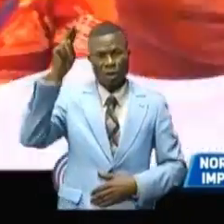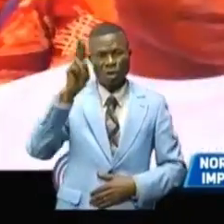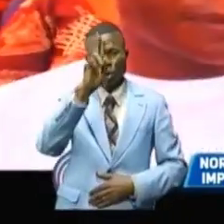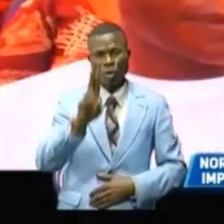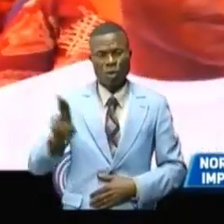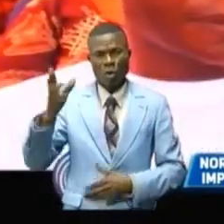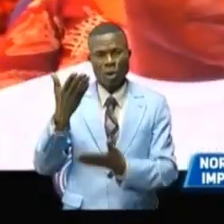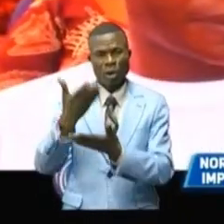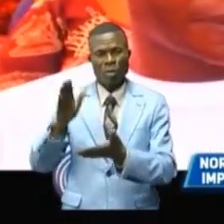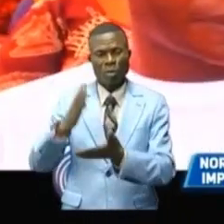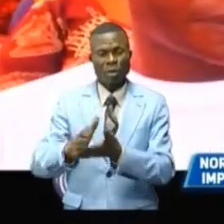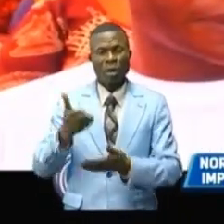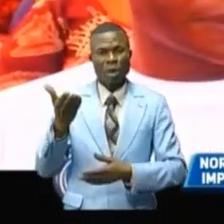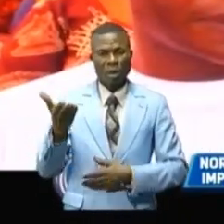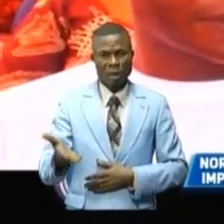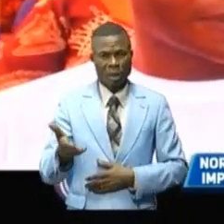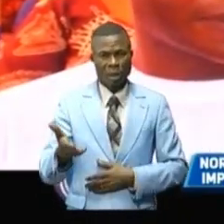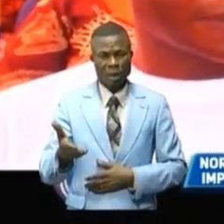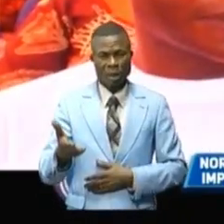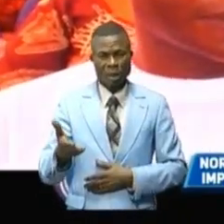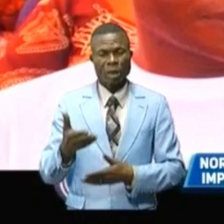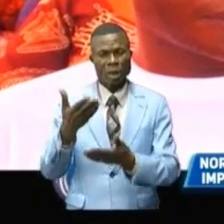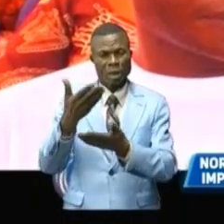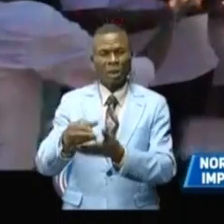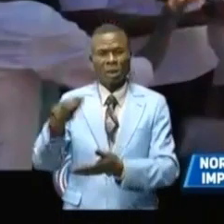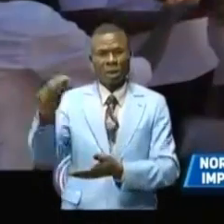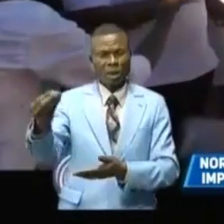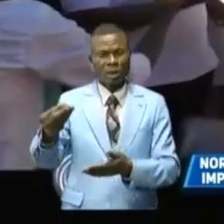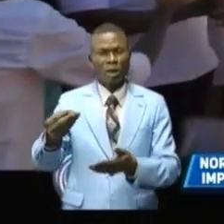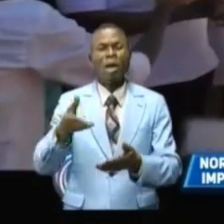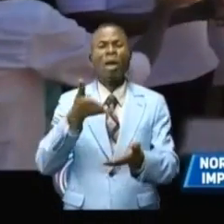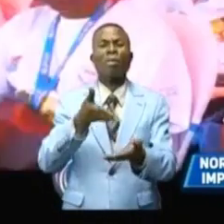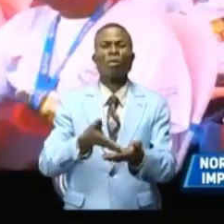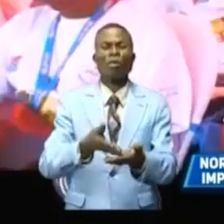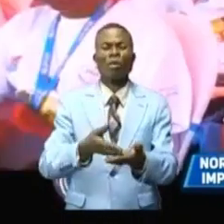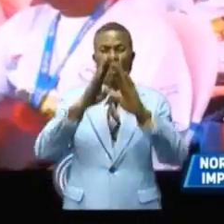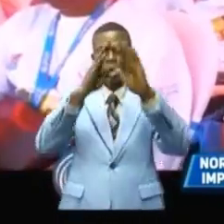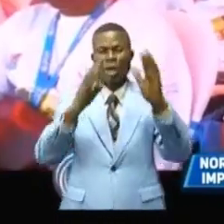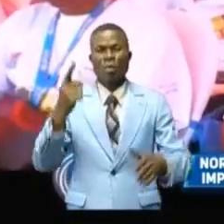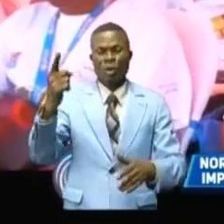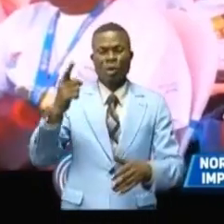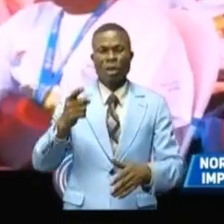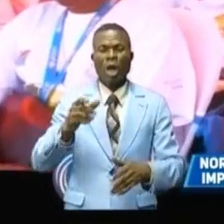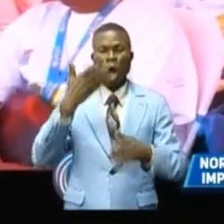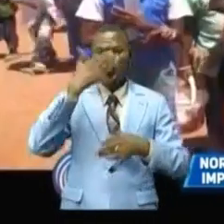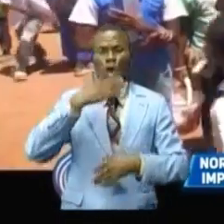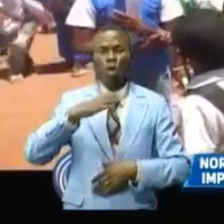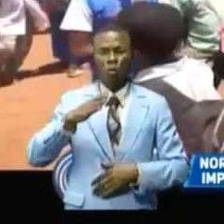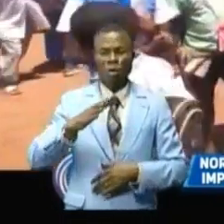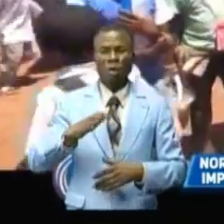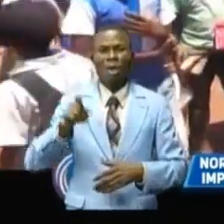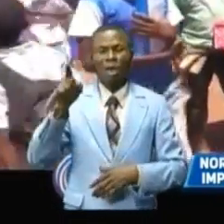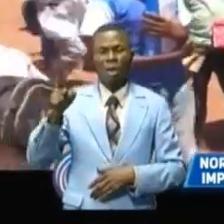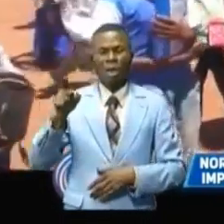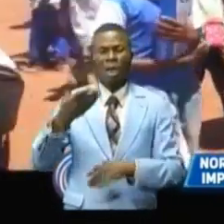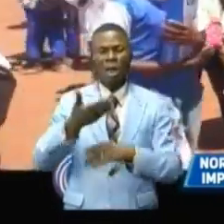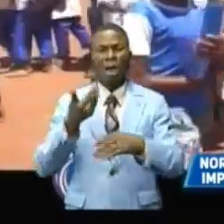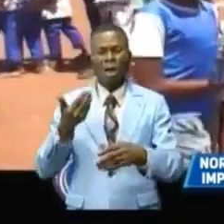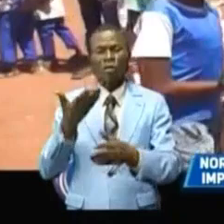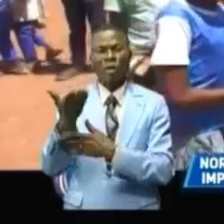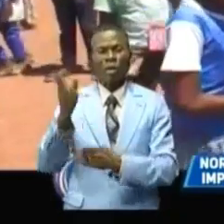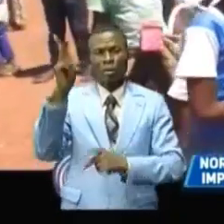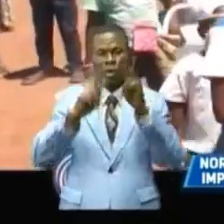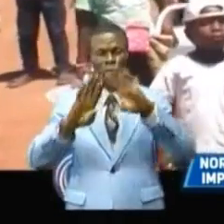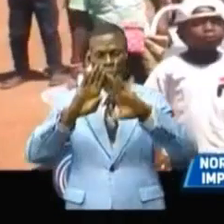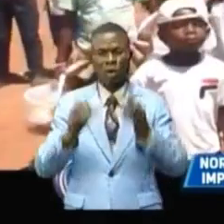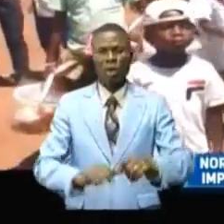de distribution de ces moustiquaires par la remise symbolique à un ménage dans la zone de santé de Guadolité avant d'exhorter la population